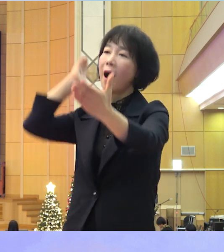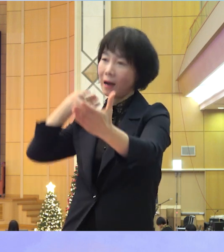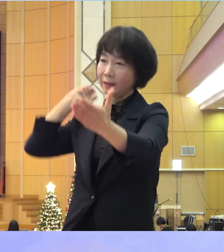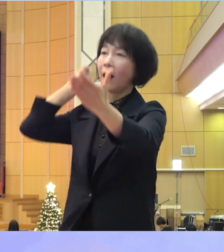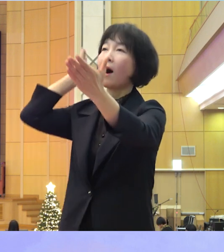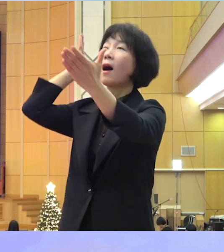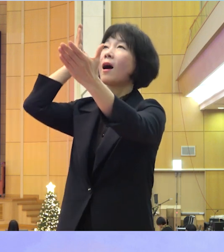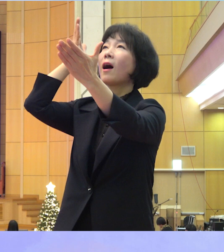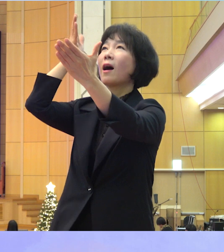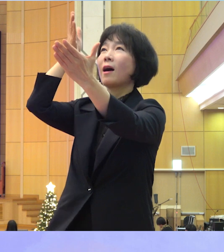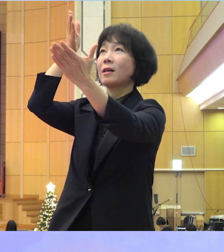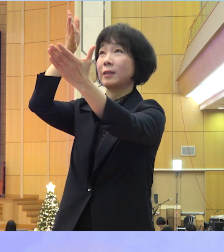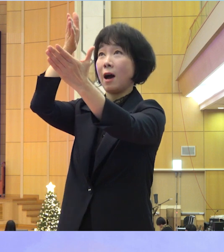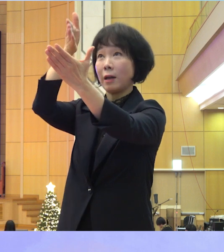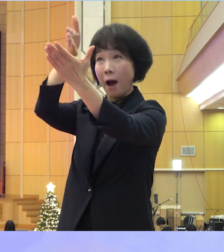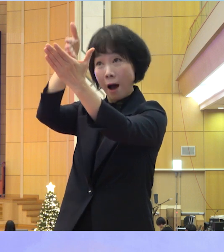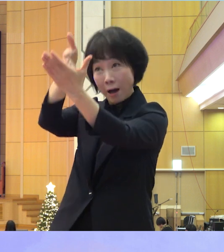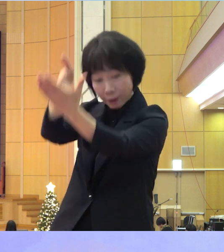나라